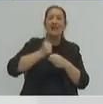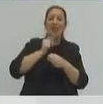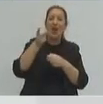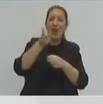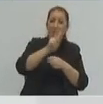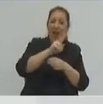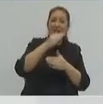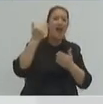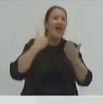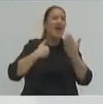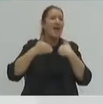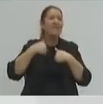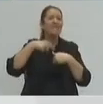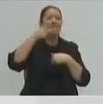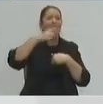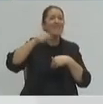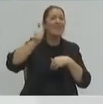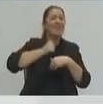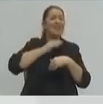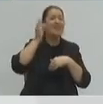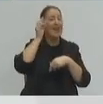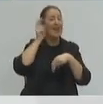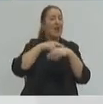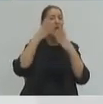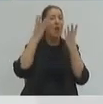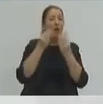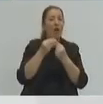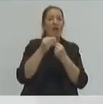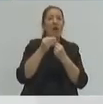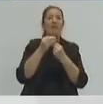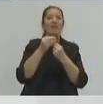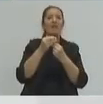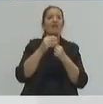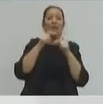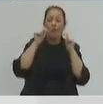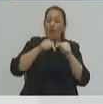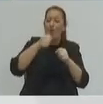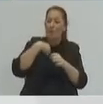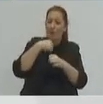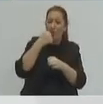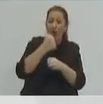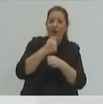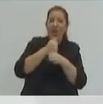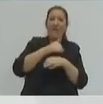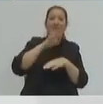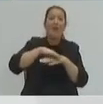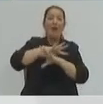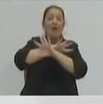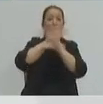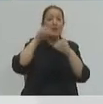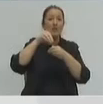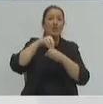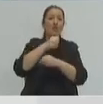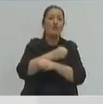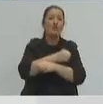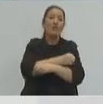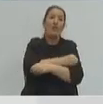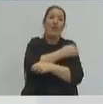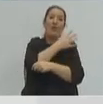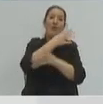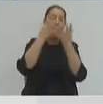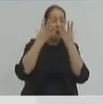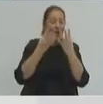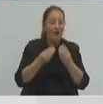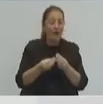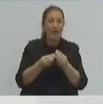gazilerimizin emaneti olan böyle görkemli bir şehirde görev yapıyor olmak hepimiz için bir gurur kaynağı taşırken